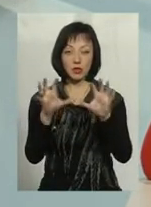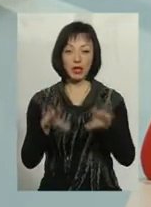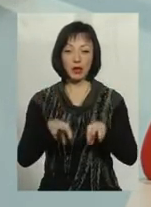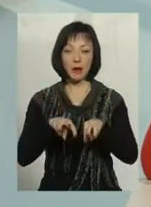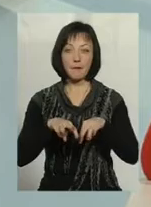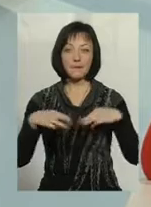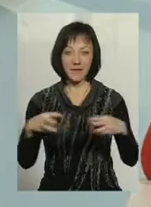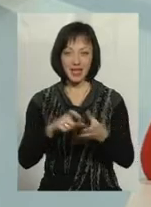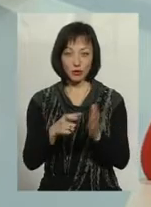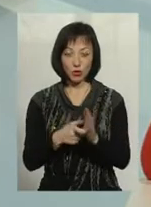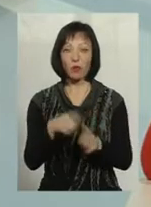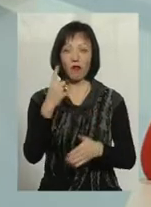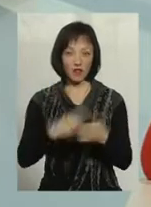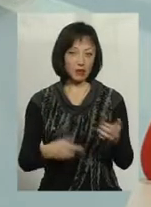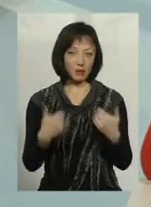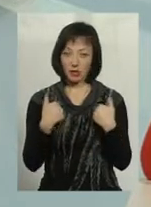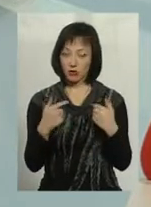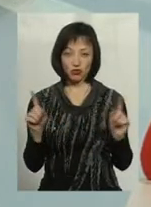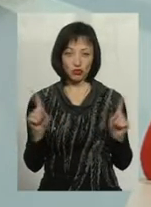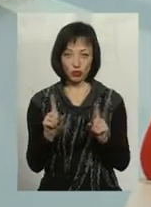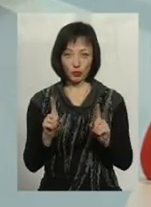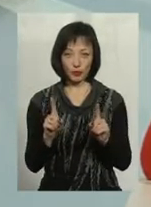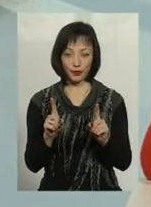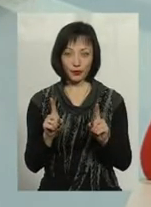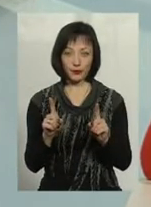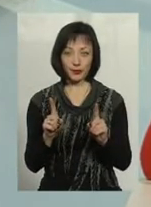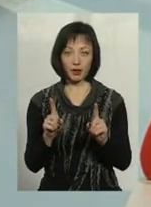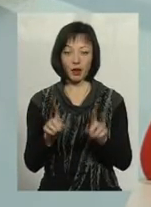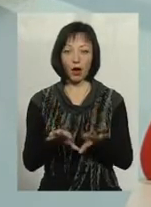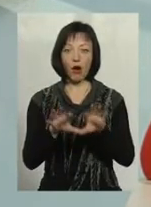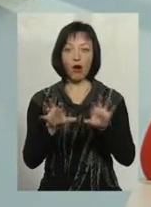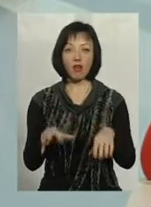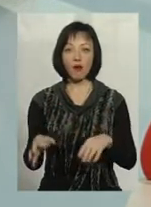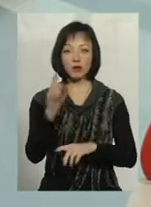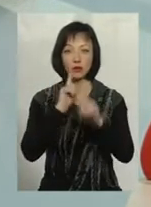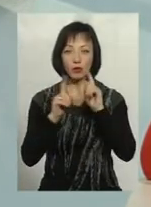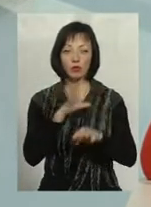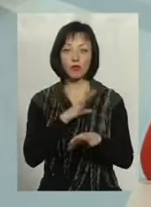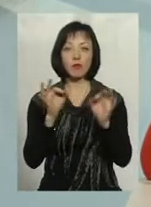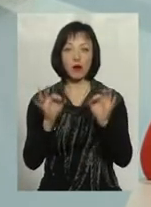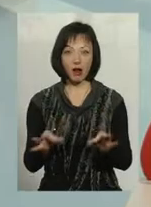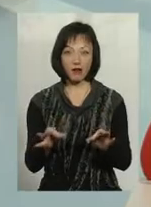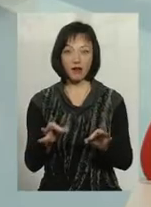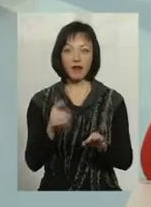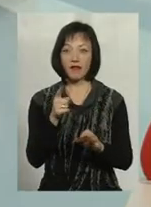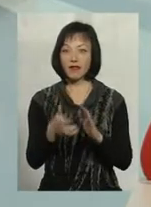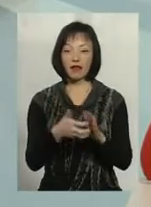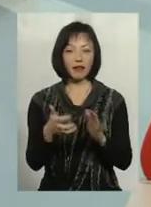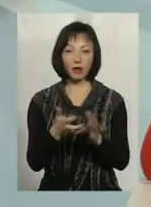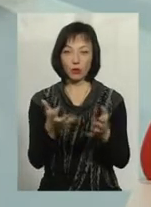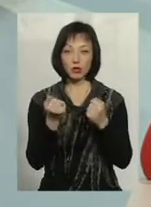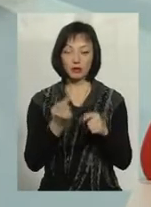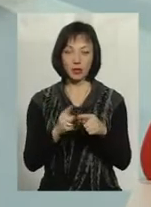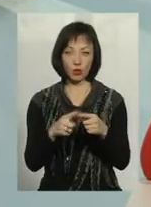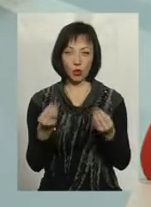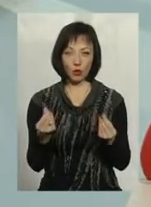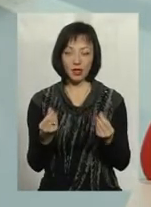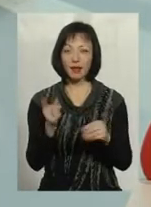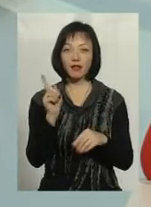той податок з доходів наповнював місцеві бюджети? Ну, я хочу вам що сказати. Якщо раніше ми хоч збиралися, ради підприємців з